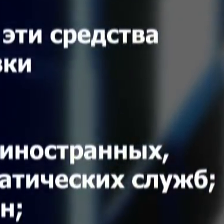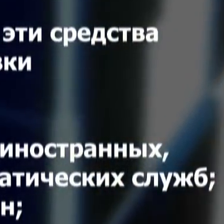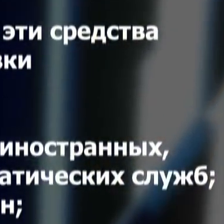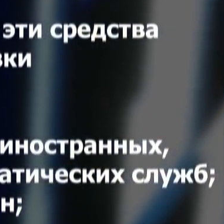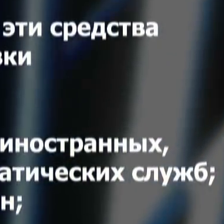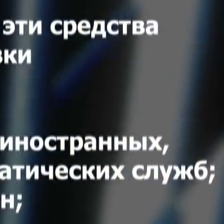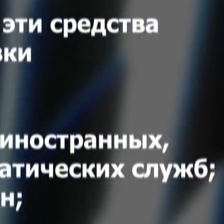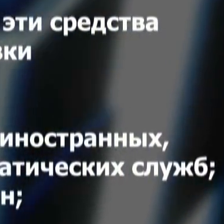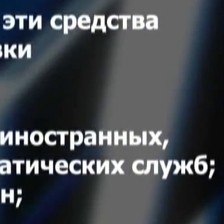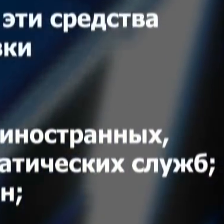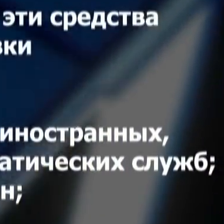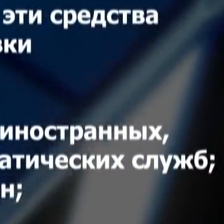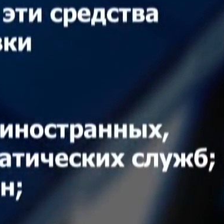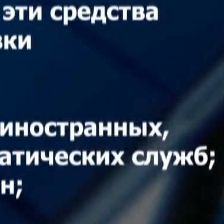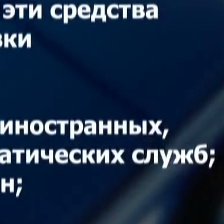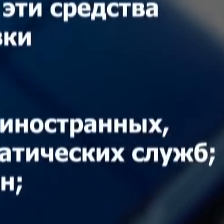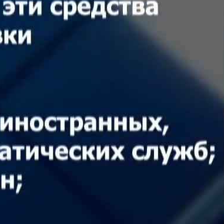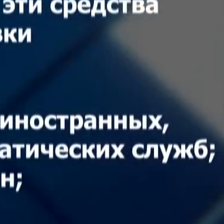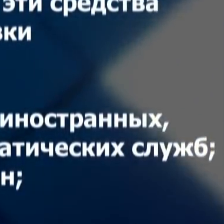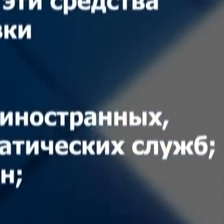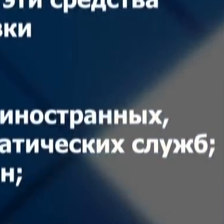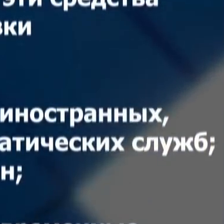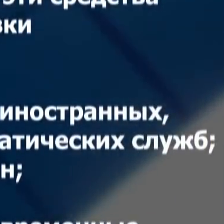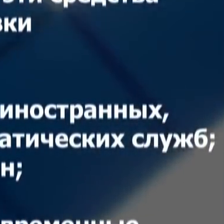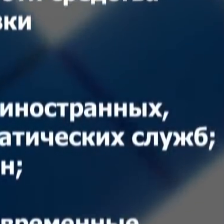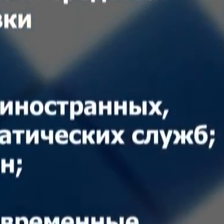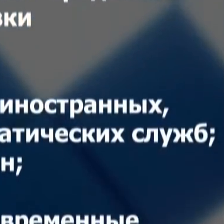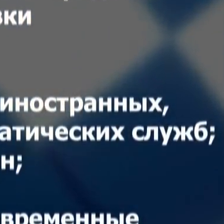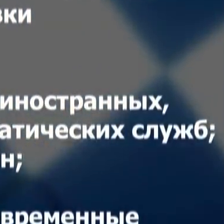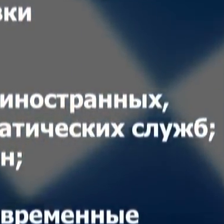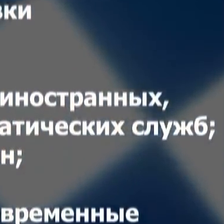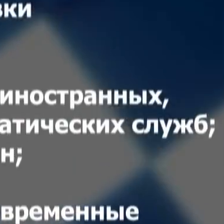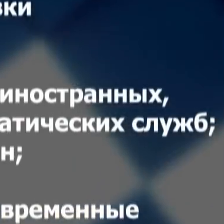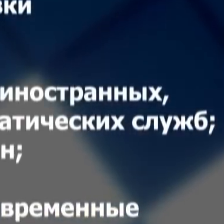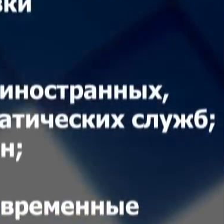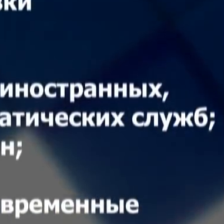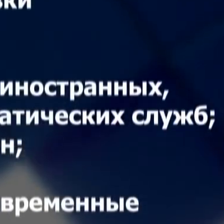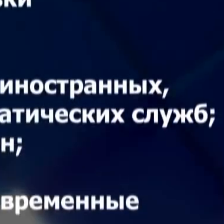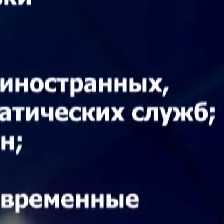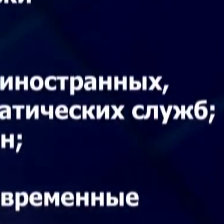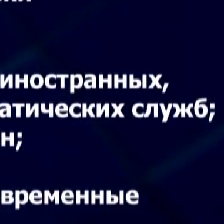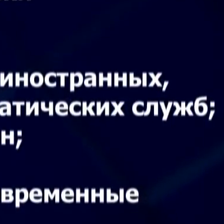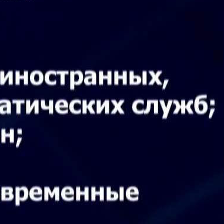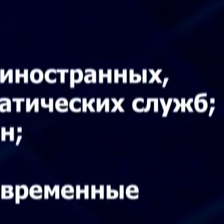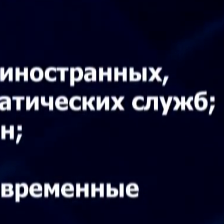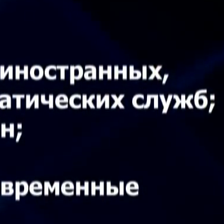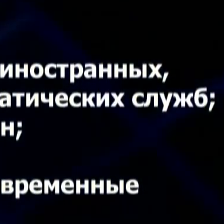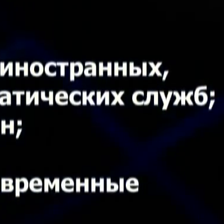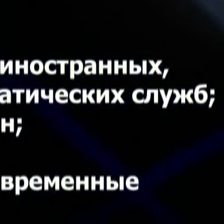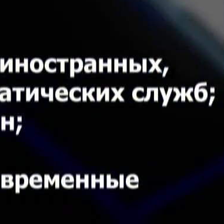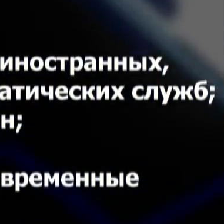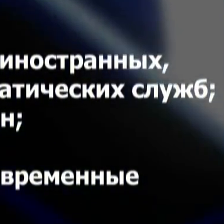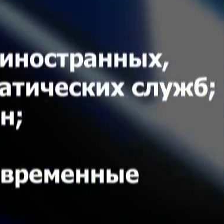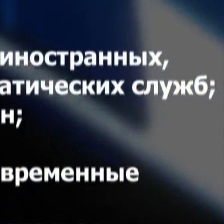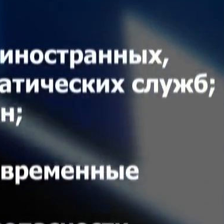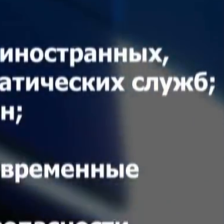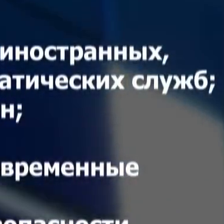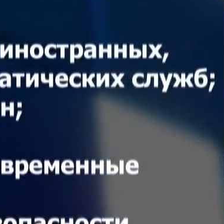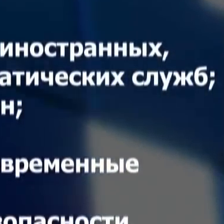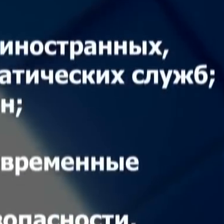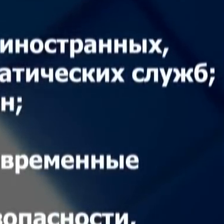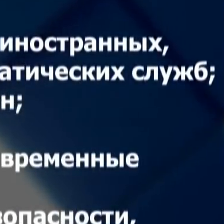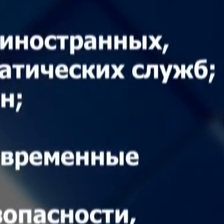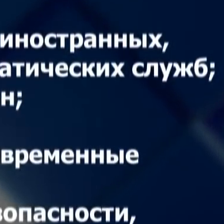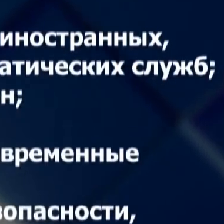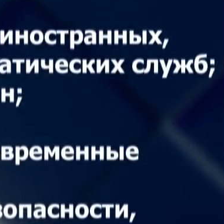по уважительным причинам. Вводить контроль за средствами массовой информации, если эти средства могут использоваться для нагнетания сложившейся обстановки на территории,